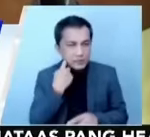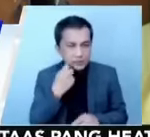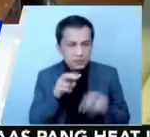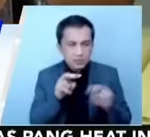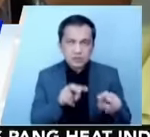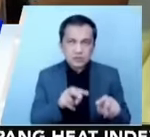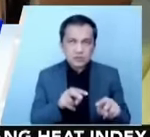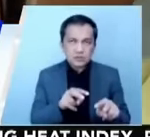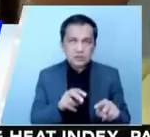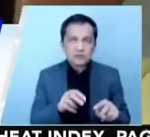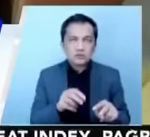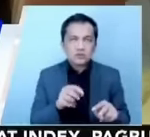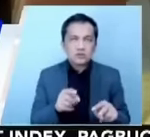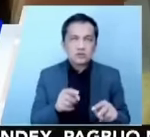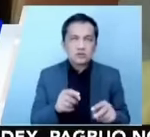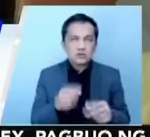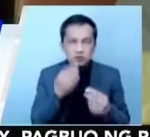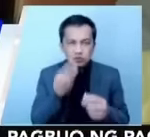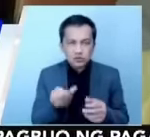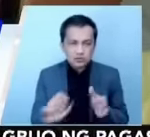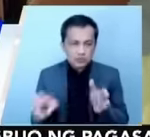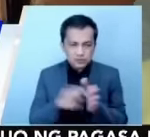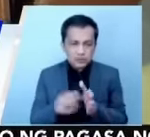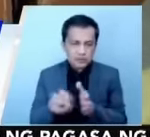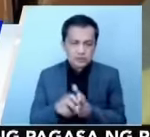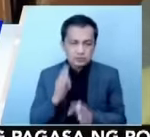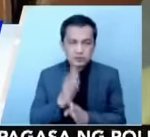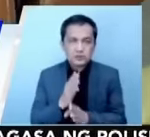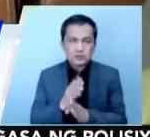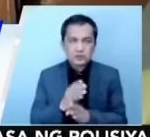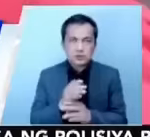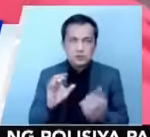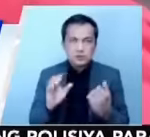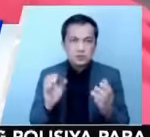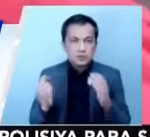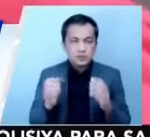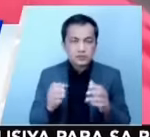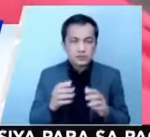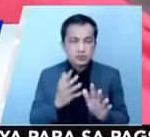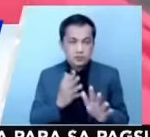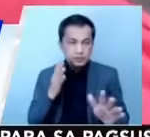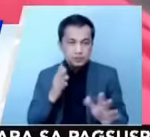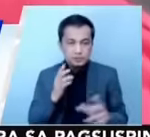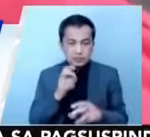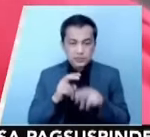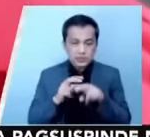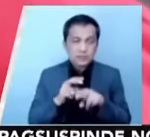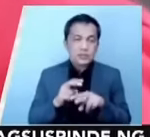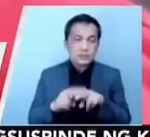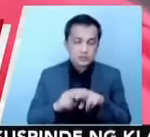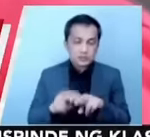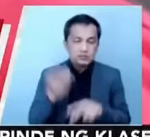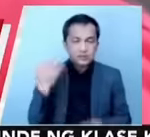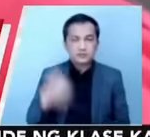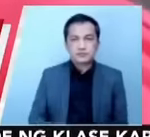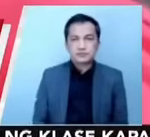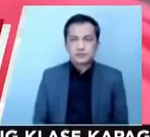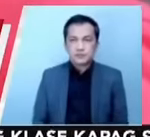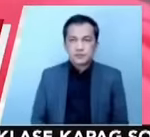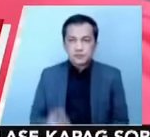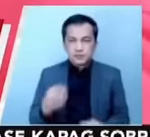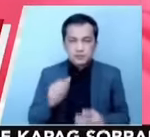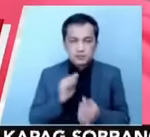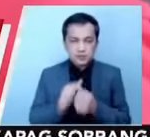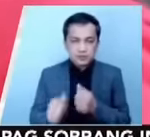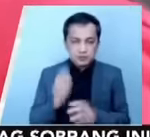ganun kadami ang mga sumasakay sa bus kumpara sa mga pumipila sa tren noon. Marami rin nada kasi mga bus galing